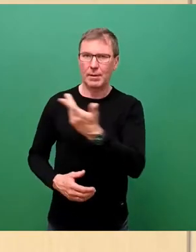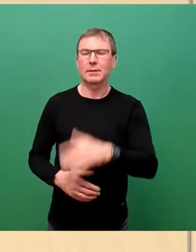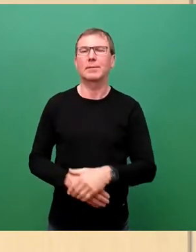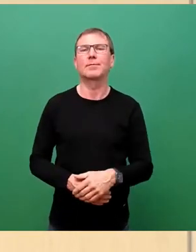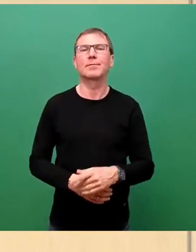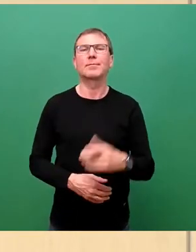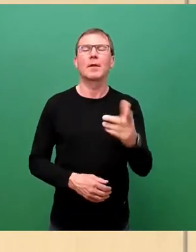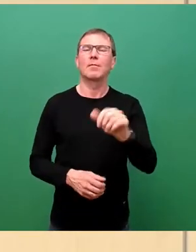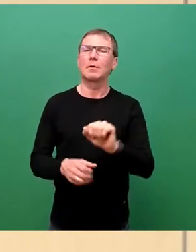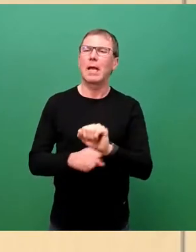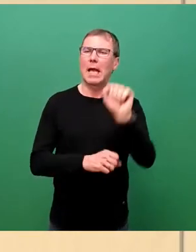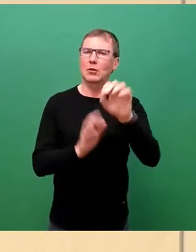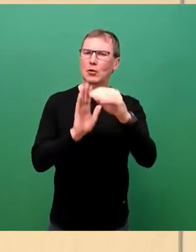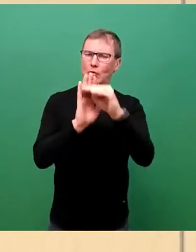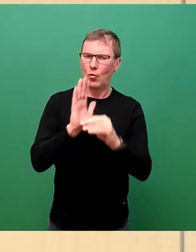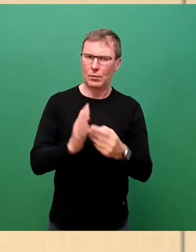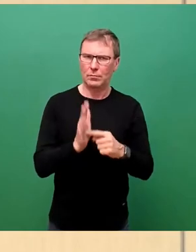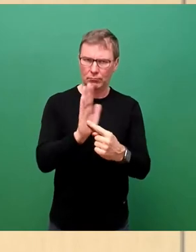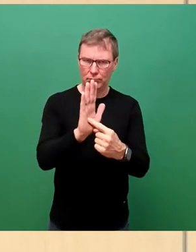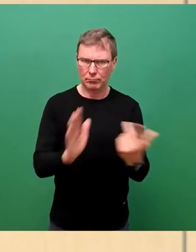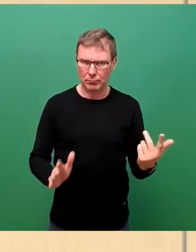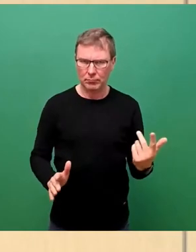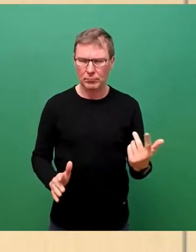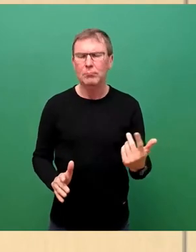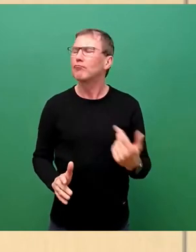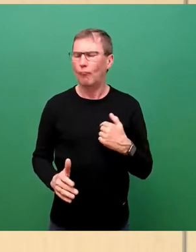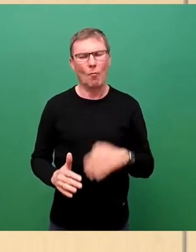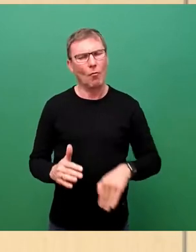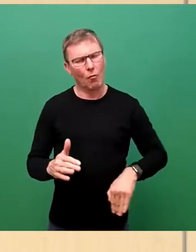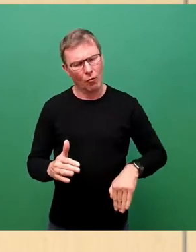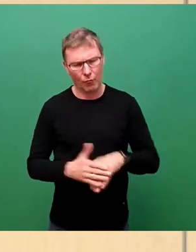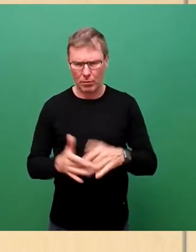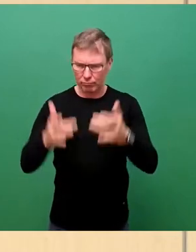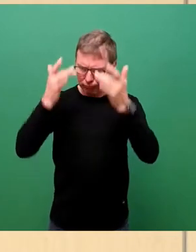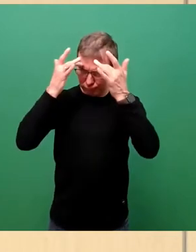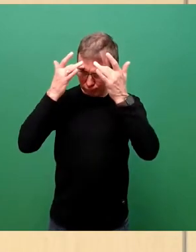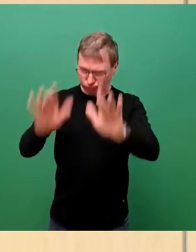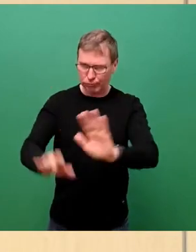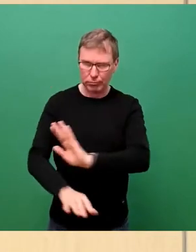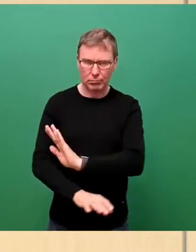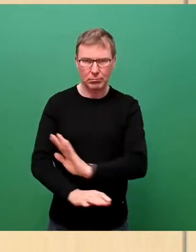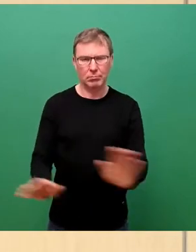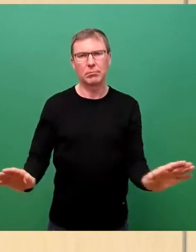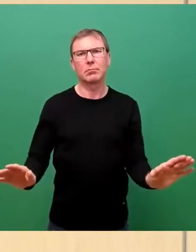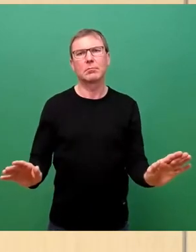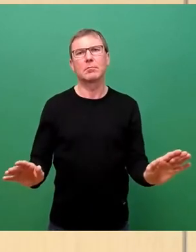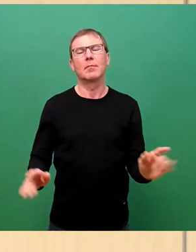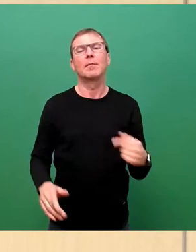die Sie eingebracht haben. Sie findet unsere volle Zustimmung. Meine Damen und Herren, ich möchte